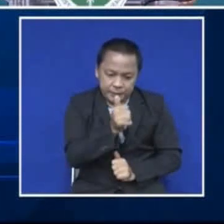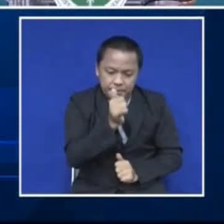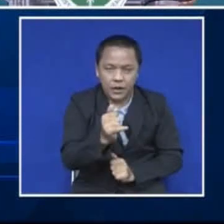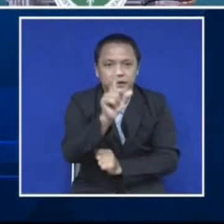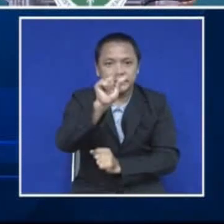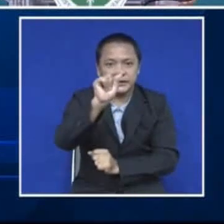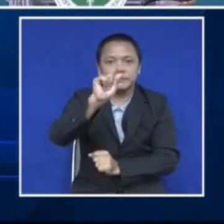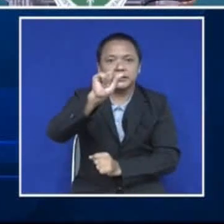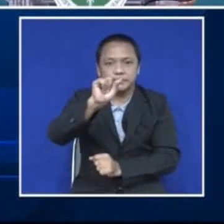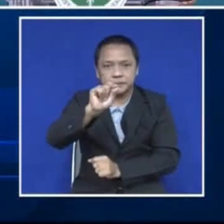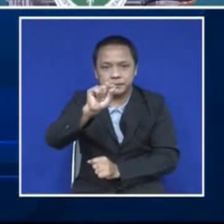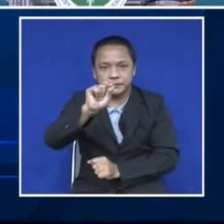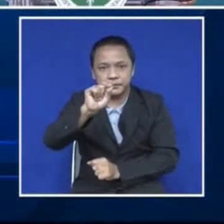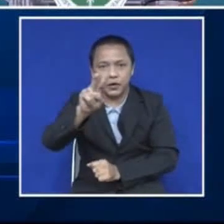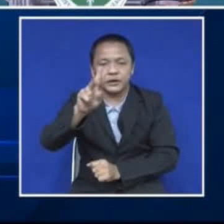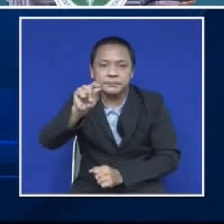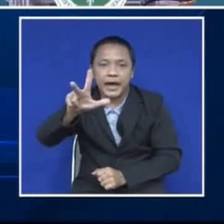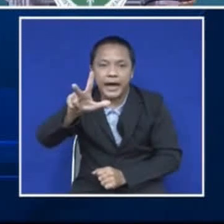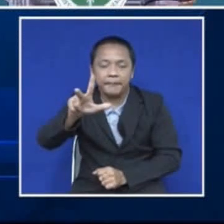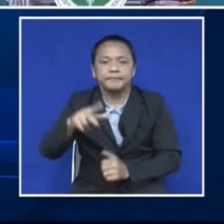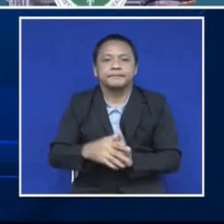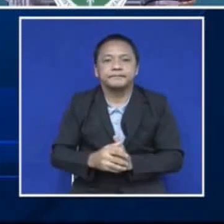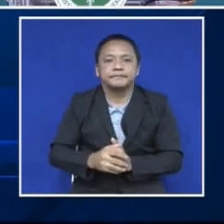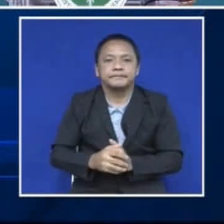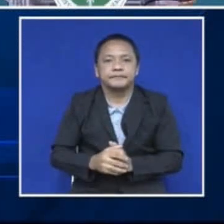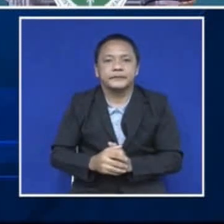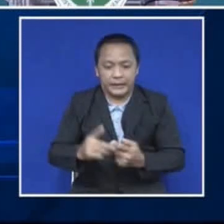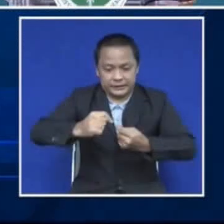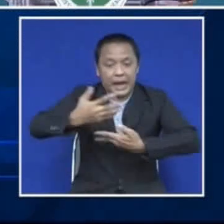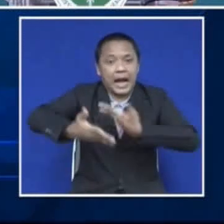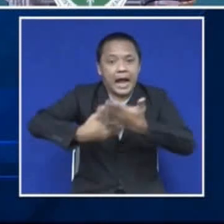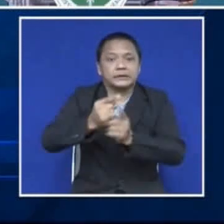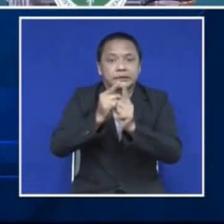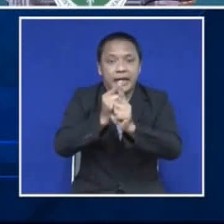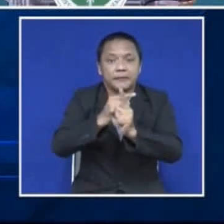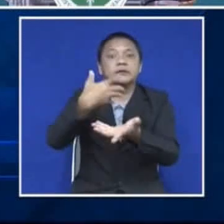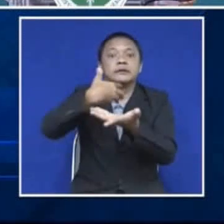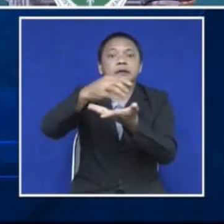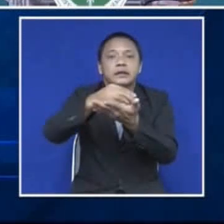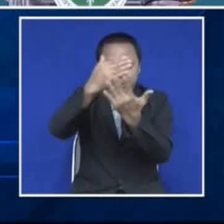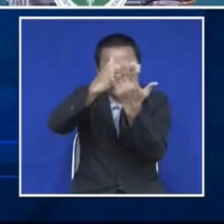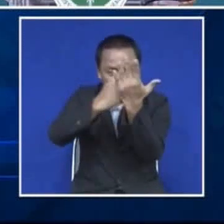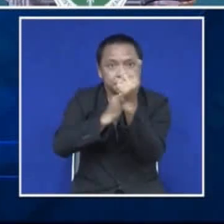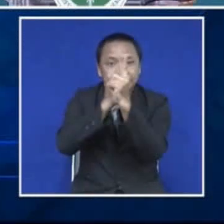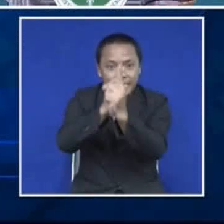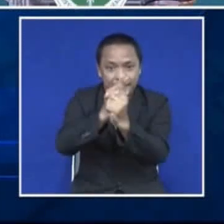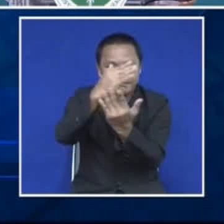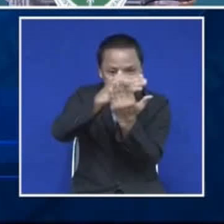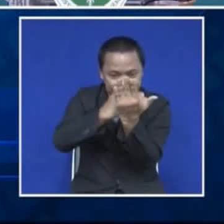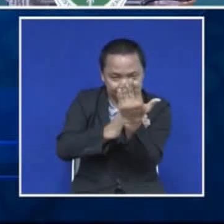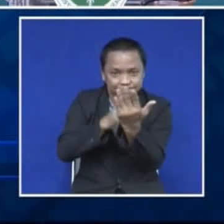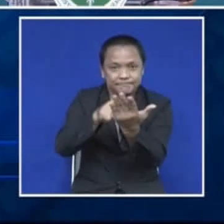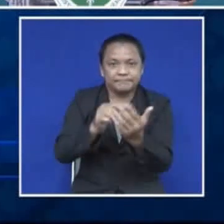แล้วก็เดี๋ยวทางสาธารณสุขในจะไปตรวจเพิ่มเติมอีก 13,000อย่างตามพื้นที่ต่างๆเช่นที่ไหนบ้าง 20ธันวาคม